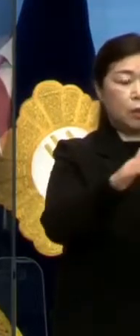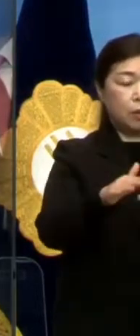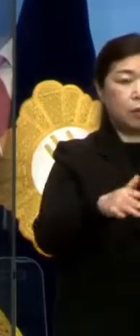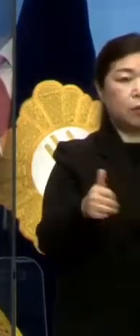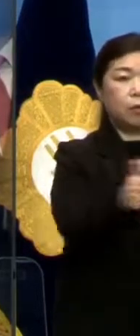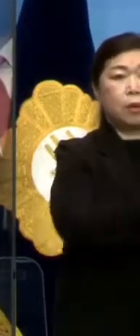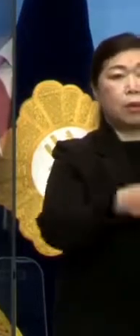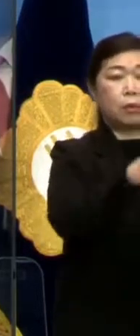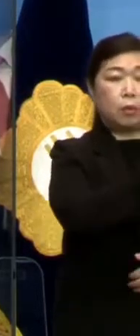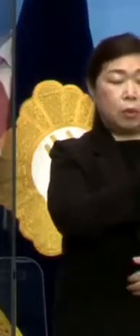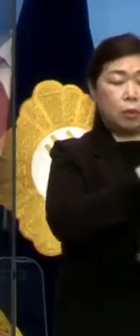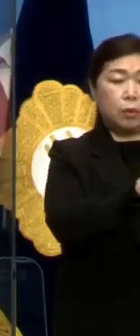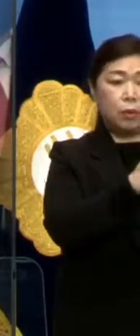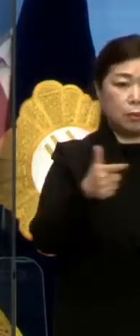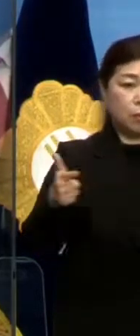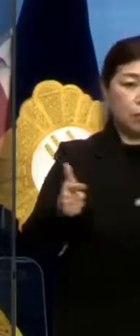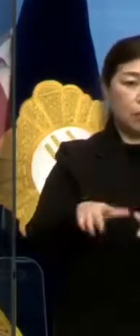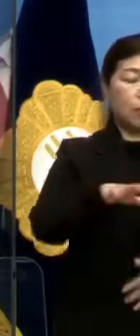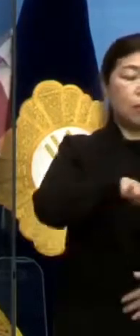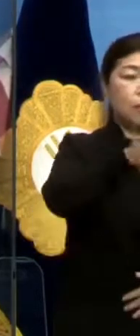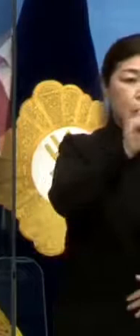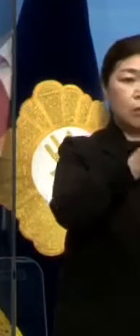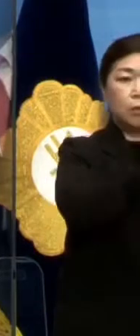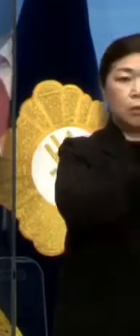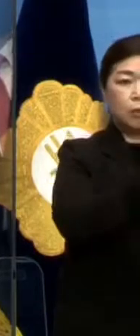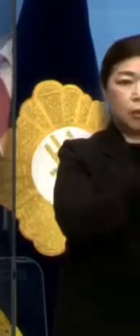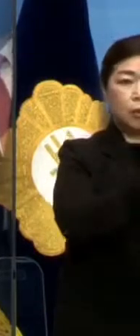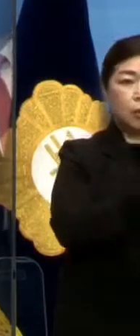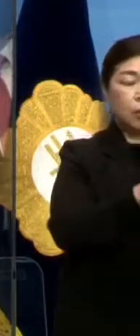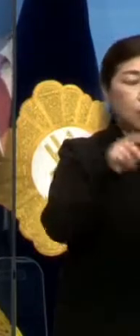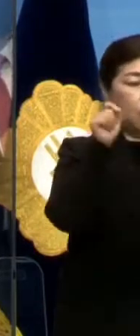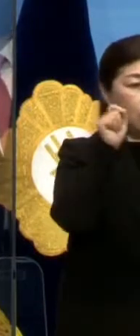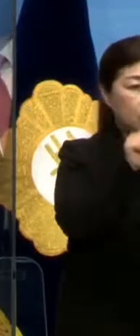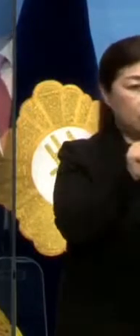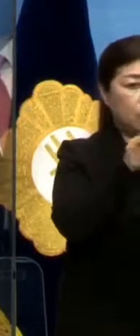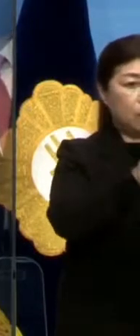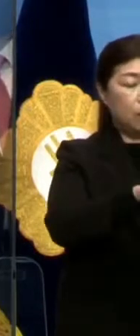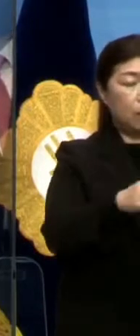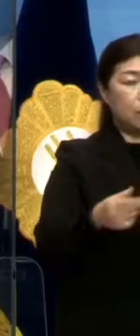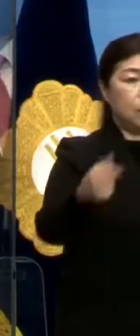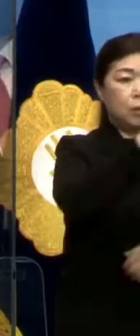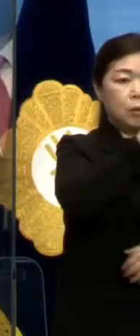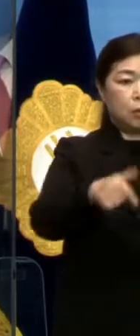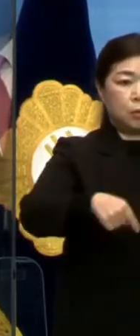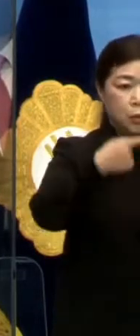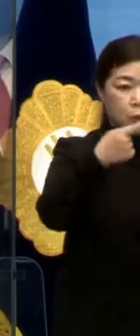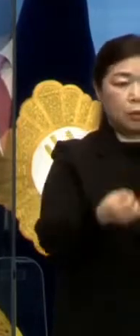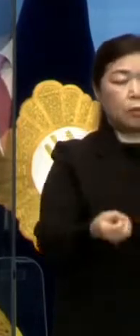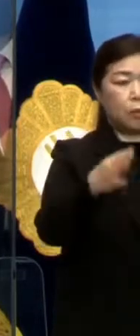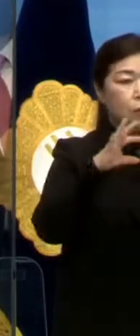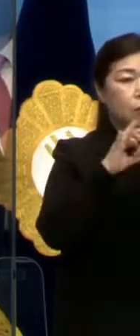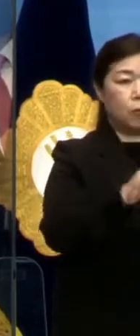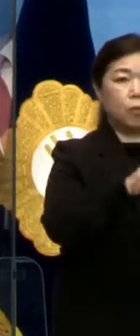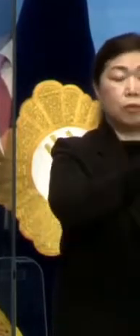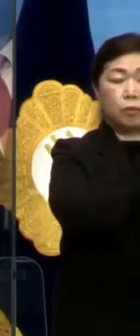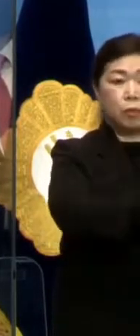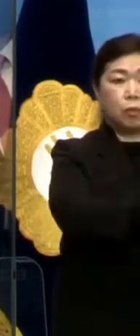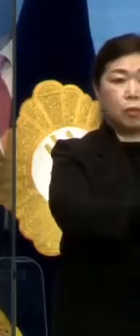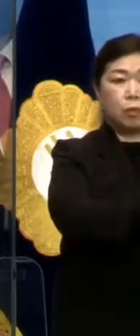농림축산식품해양수산위원회 위원 일동은 우선적으로 곧 다가오는 민족 대명절 설 연휴를 앞두고